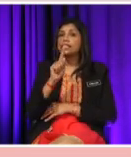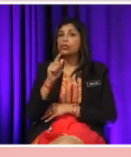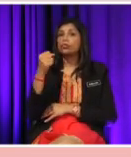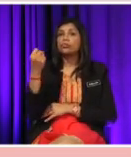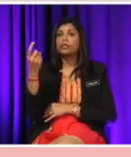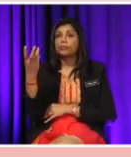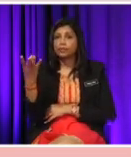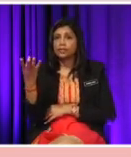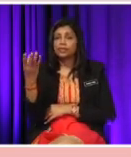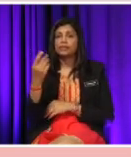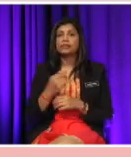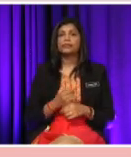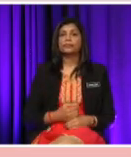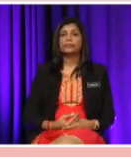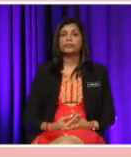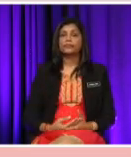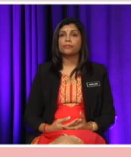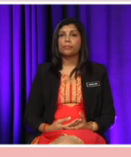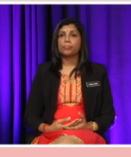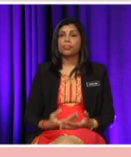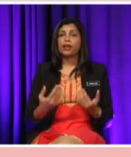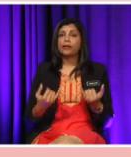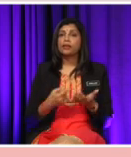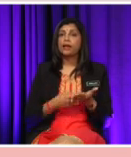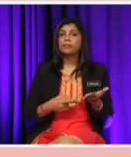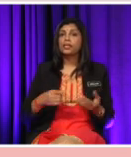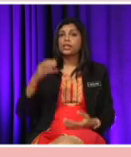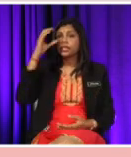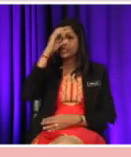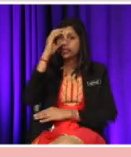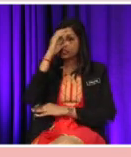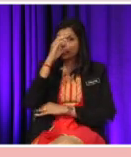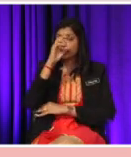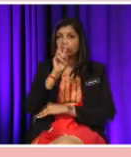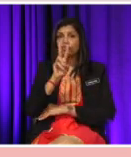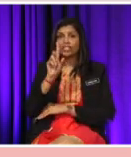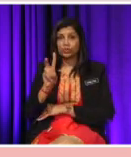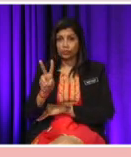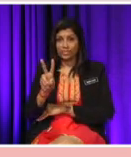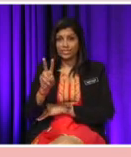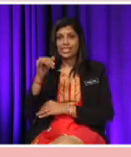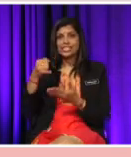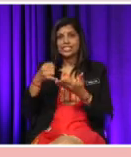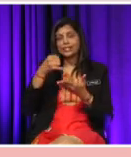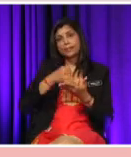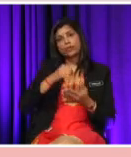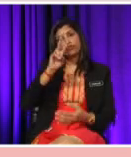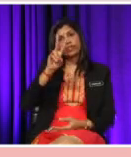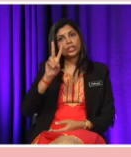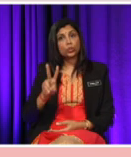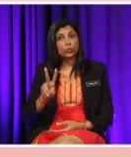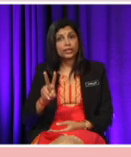oke bagus yang kita cari adalah isi padu kayak nabi dua oke yang ini